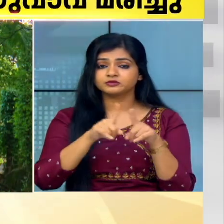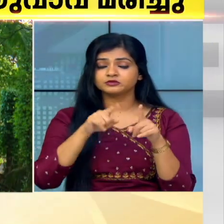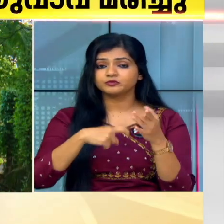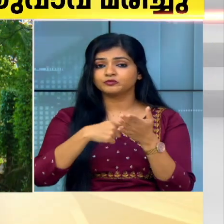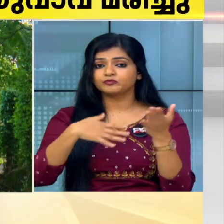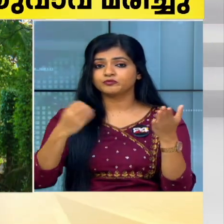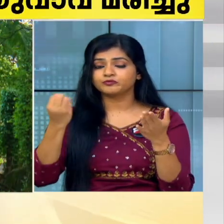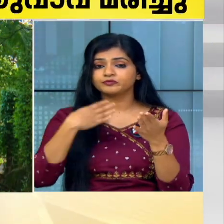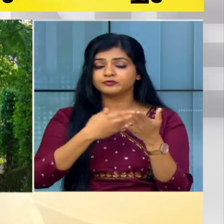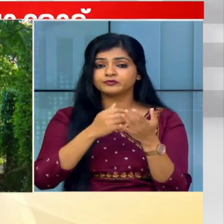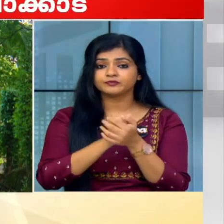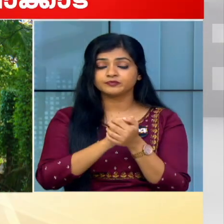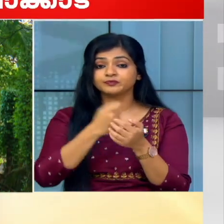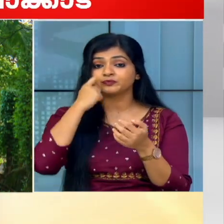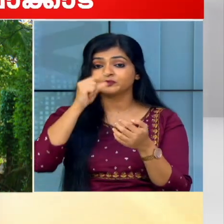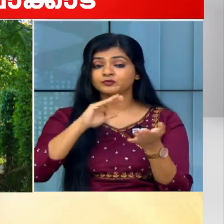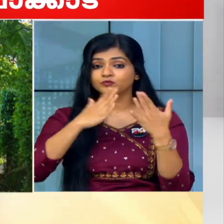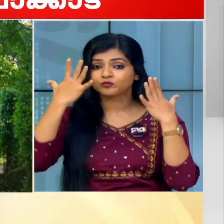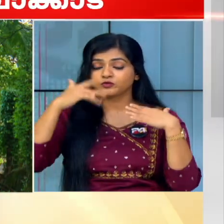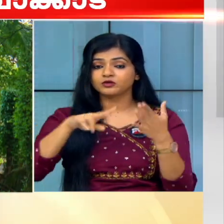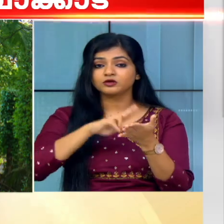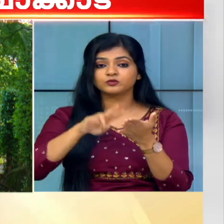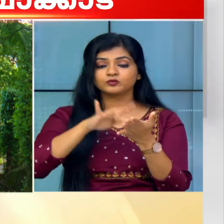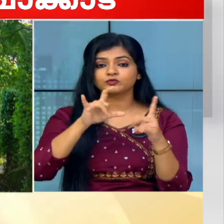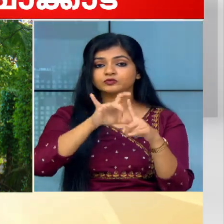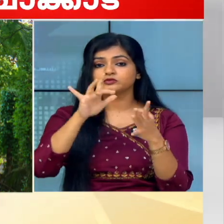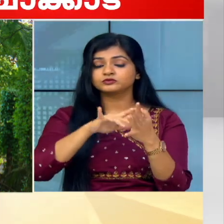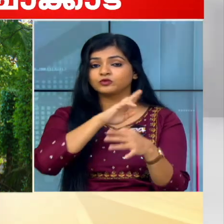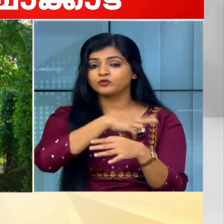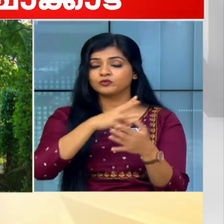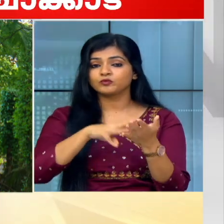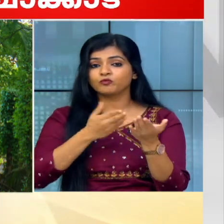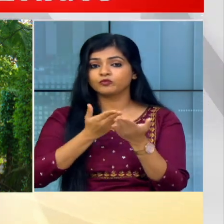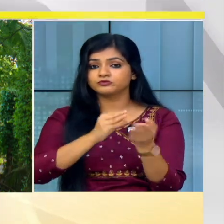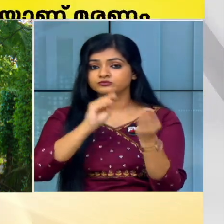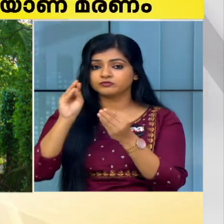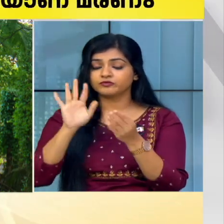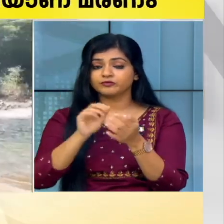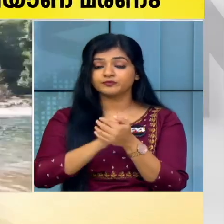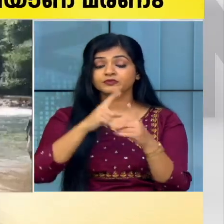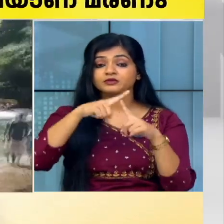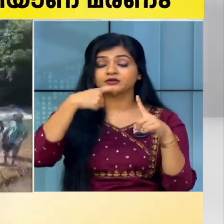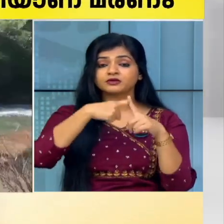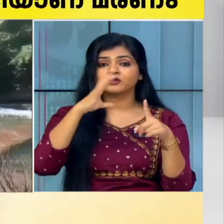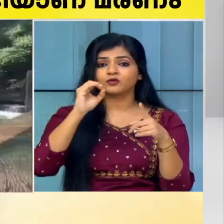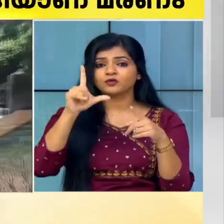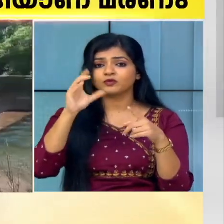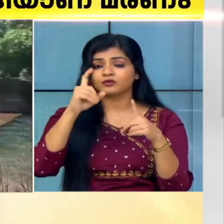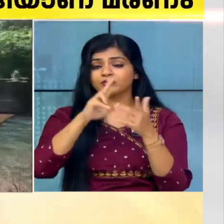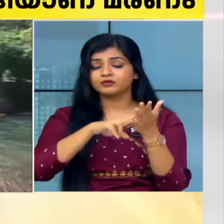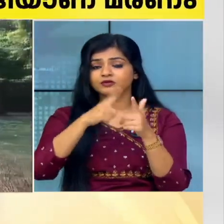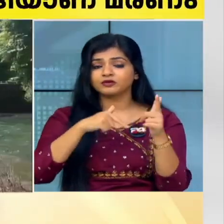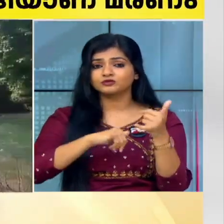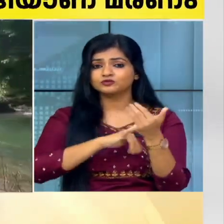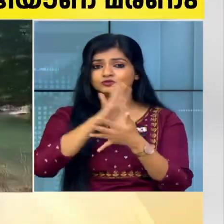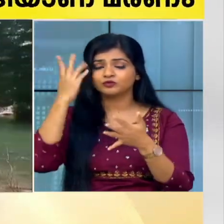ഏറെ പ്രധാനപ്പെട്ട കാര്യം. ഇപ്പോൾ യുവാവിന്റെ മൃതദേഹമുള്ളത് നിലമ്പൂർ ജില്ലാ ആശുപത്രി മോർച്ചറിയിലാണ്. ഈ TK കോളനി എന്ന് പറയുന്നത് സമൂഹ മാധ്യമങ്ങളിൽ ഏറെ വൈറലായ ഒരു വെള്ളച്ചാട്ടം